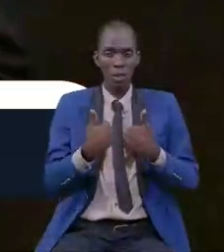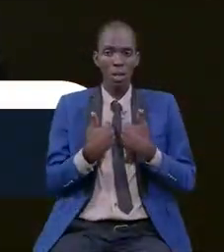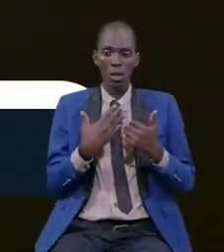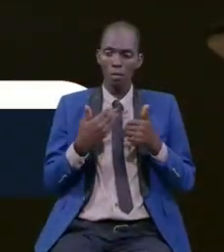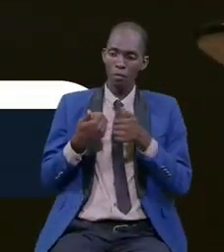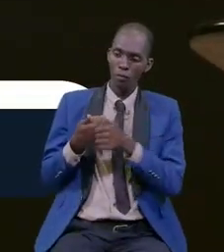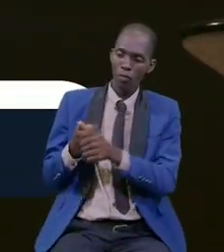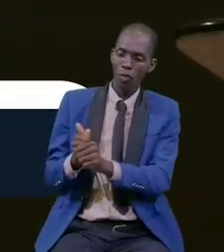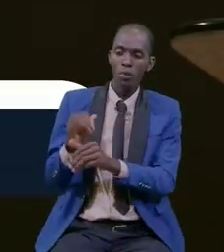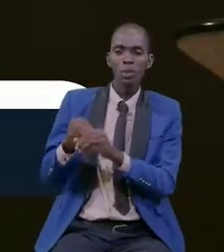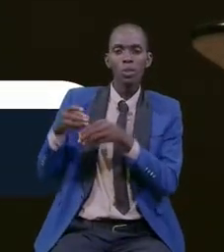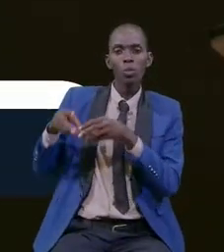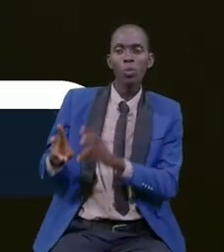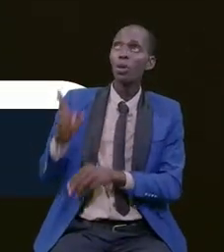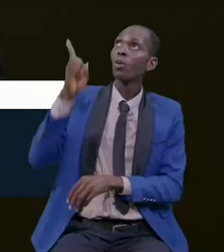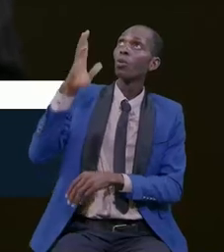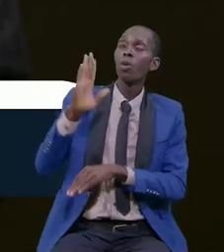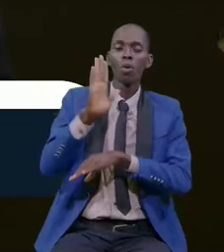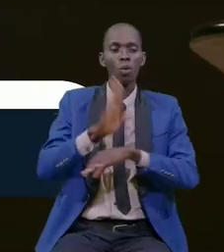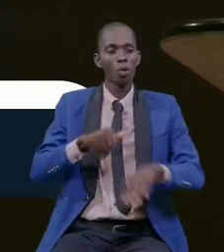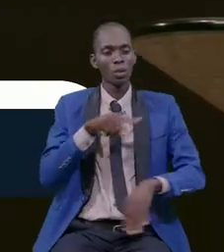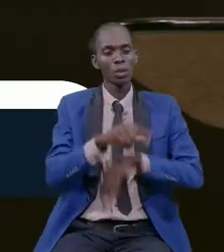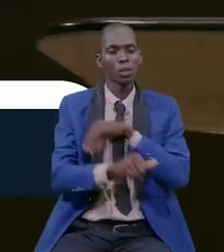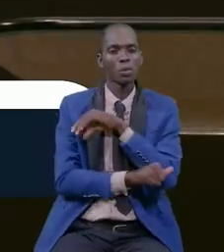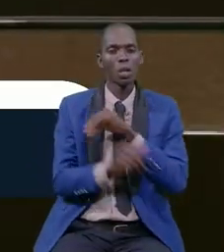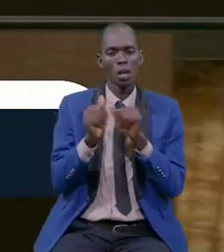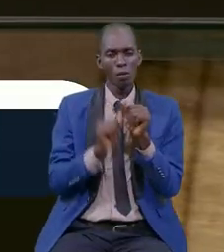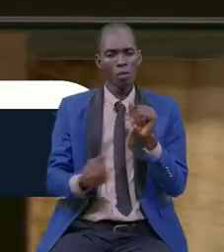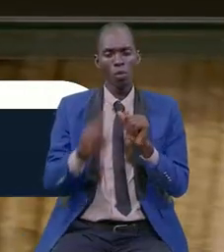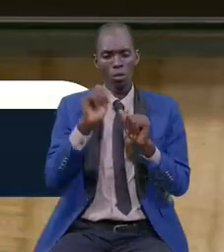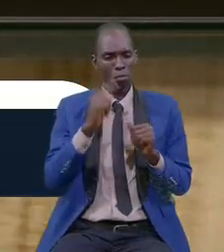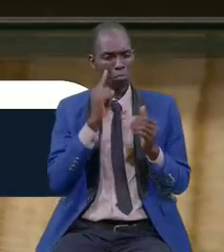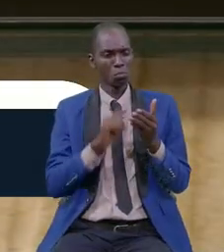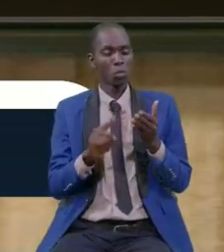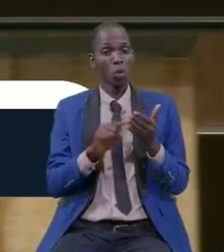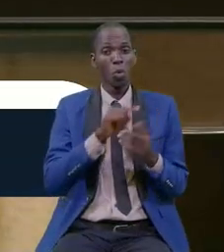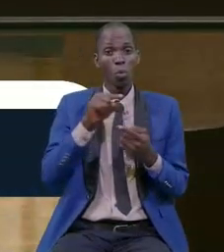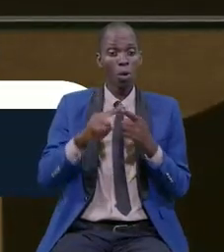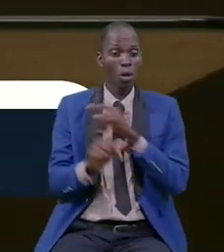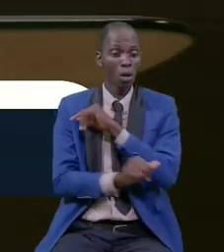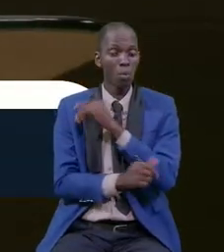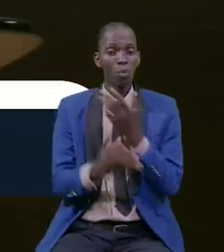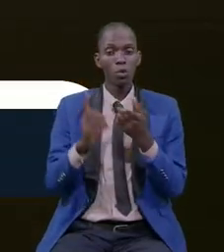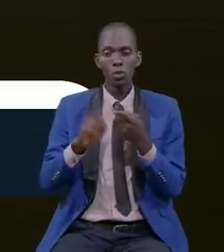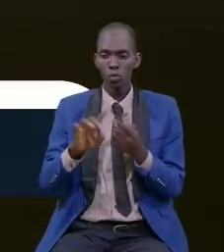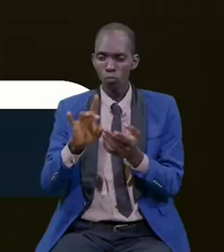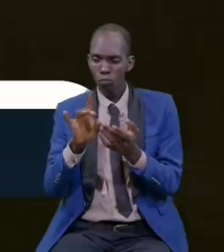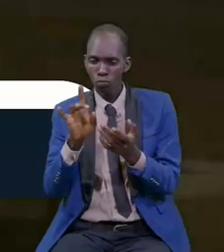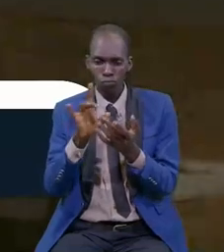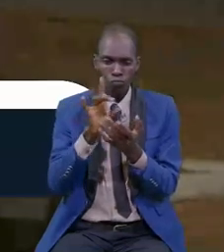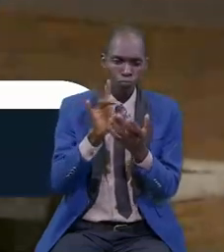que le Seigneur là lui avait indiqué tout le monde avait observé cela et bien qu'il avait une femme qui devait